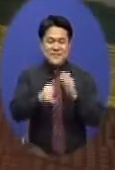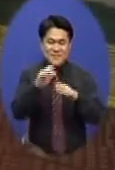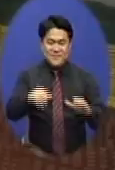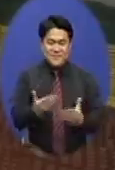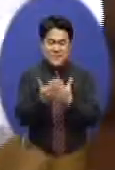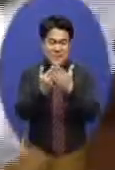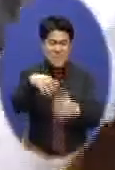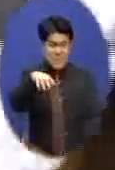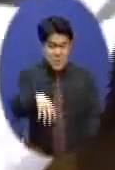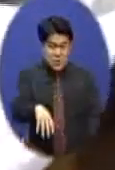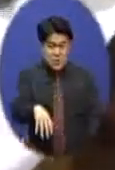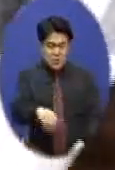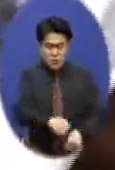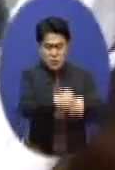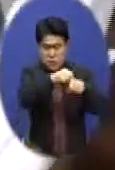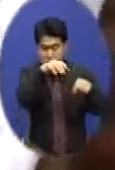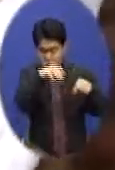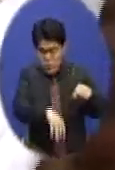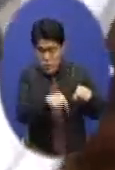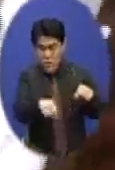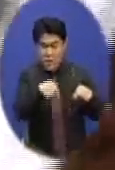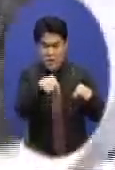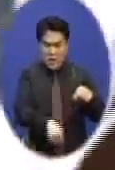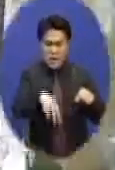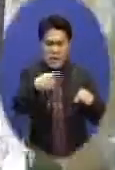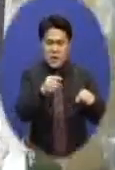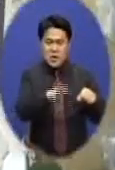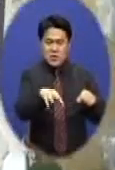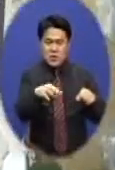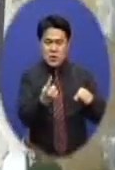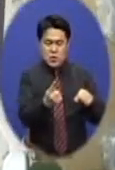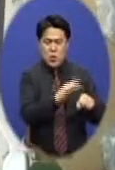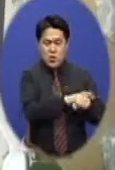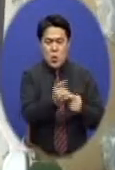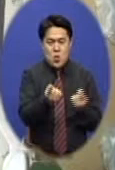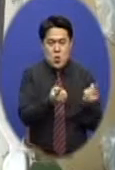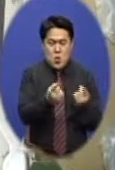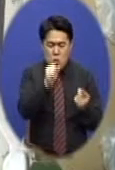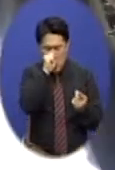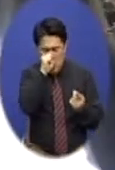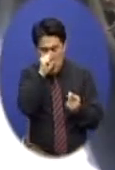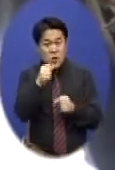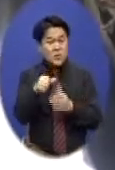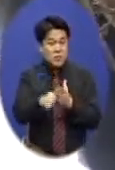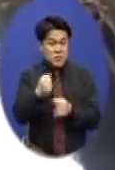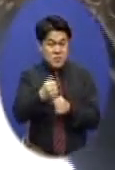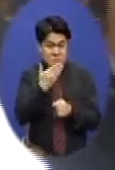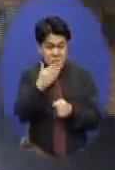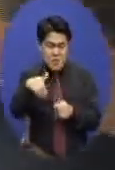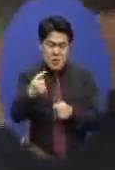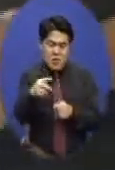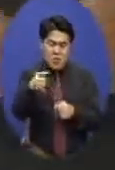농촌진흥청은 저장실 내부를 높은 습도로 유지해 고품질 농산물을 생산할 수 있는 고습도 유니클러를 확대